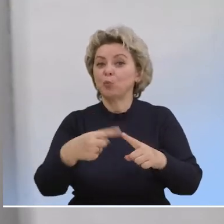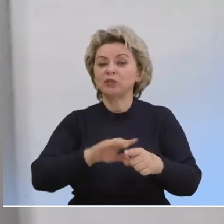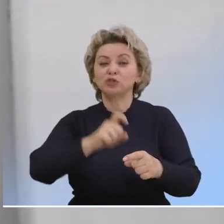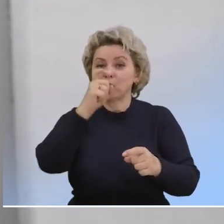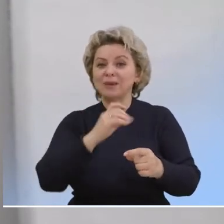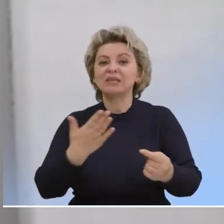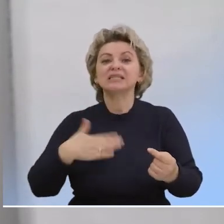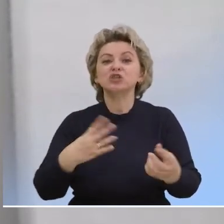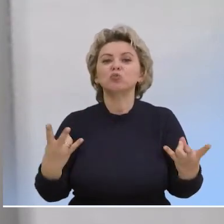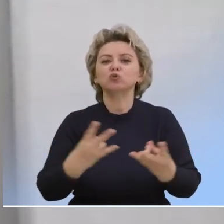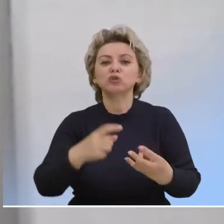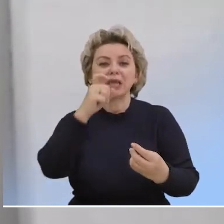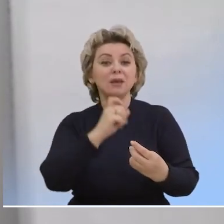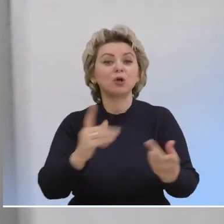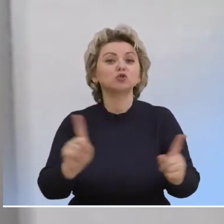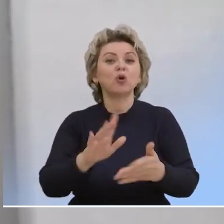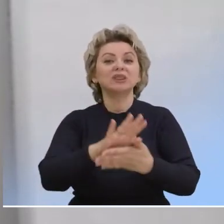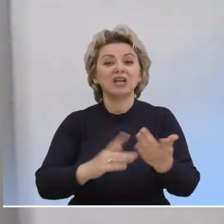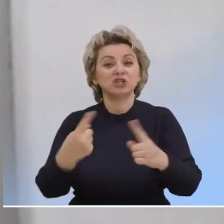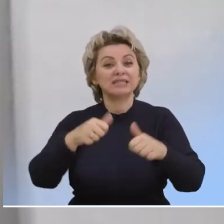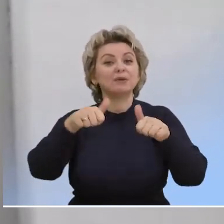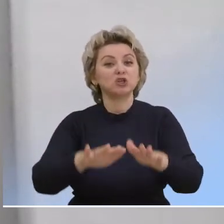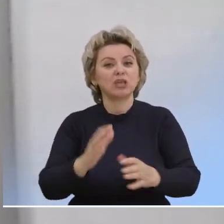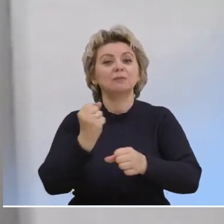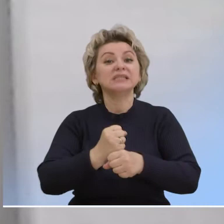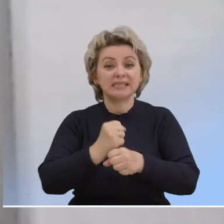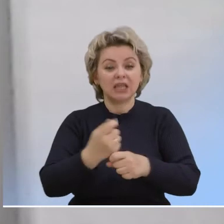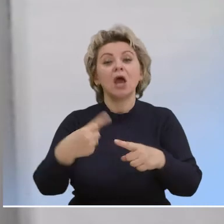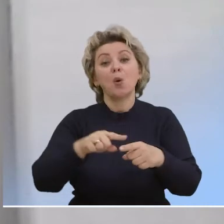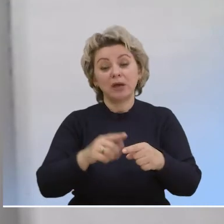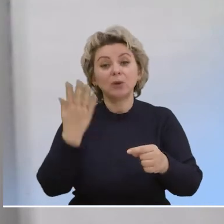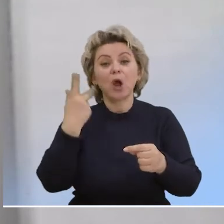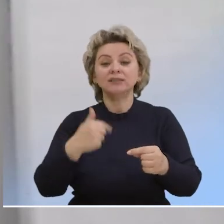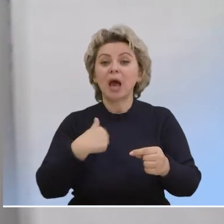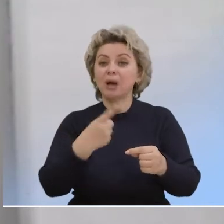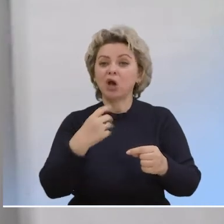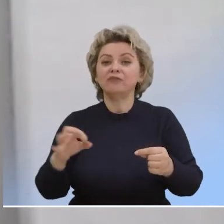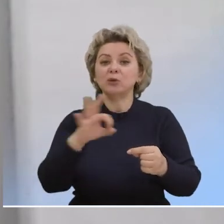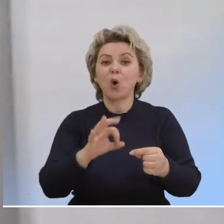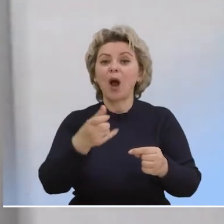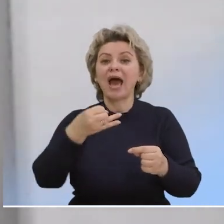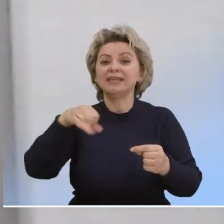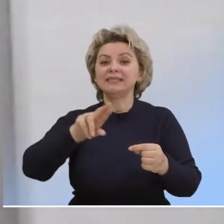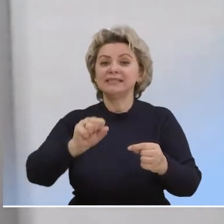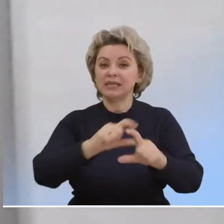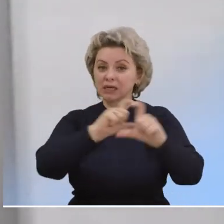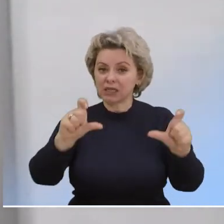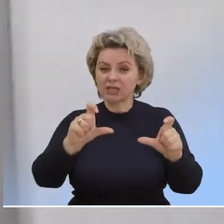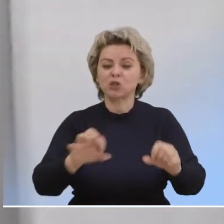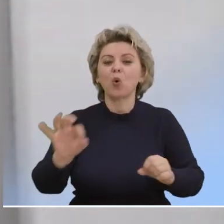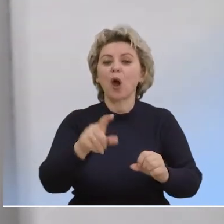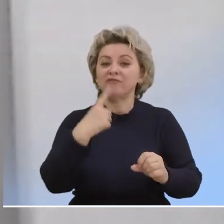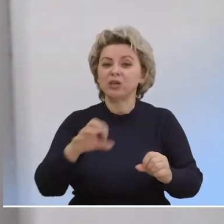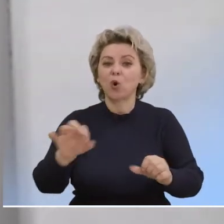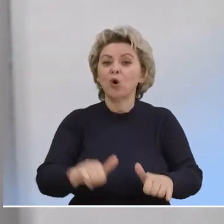что непонятно, для чего оно нужно, непонятно, что дальше с этим решением. Поэтому, когда мы говорим о IT-кластере, говорим